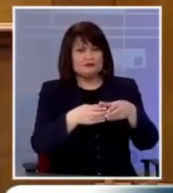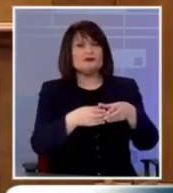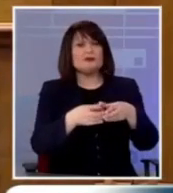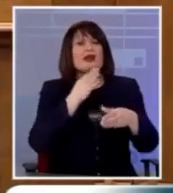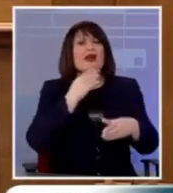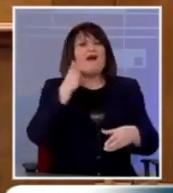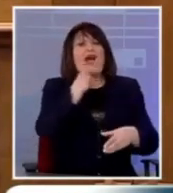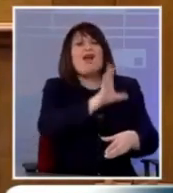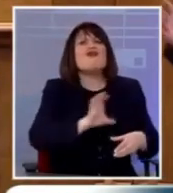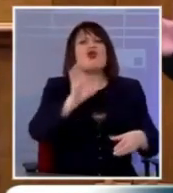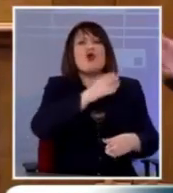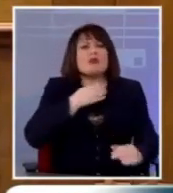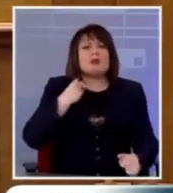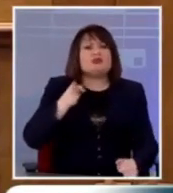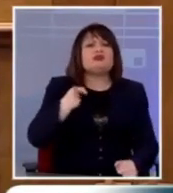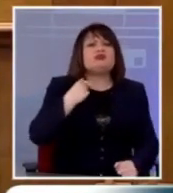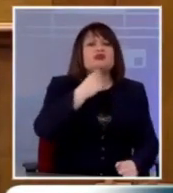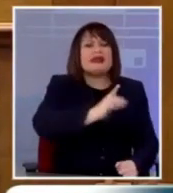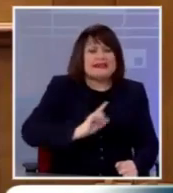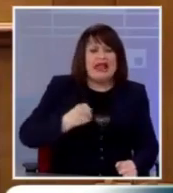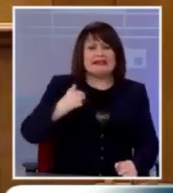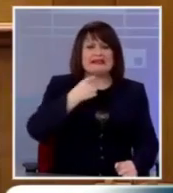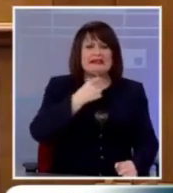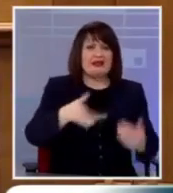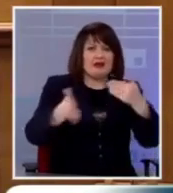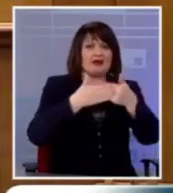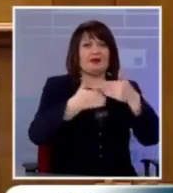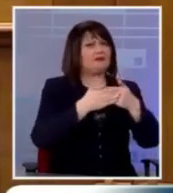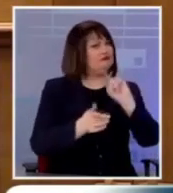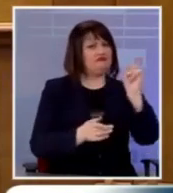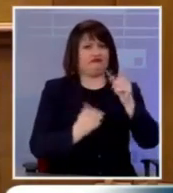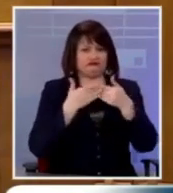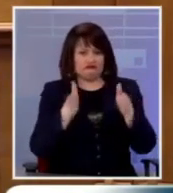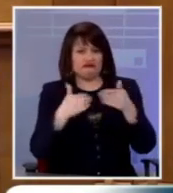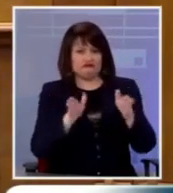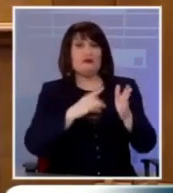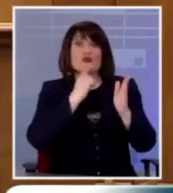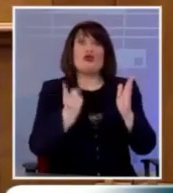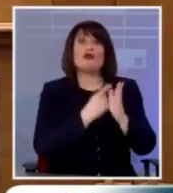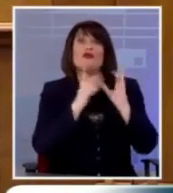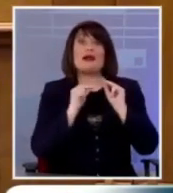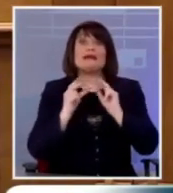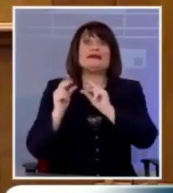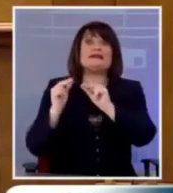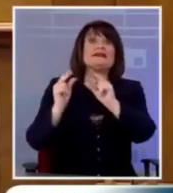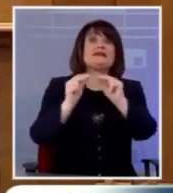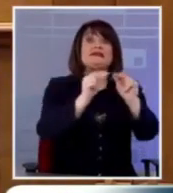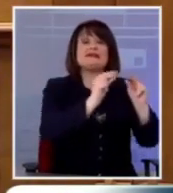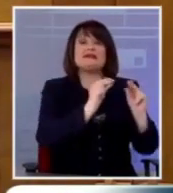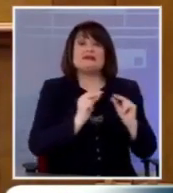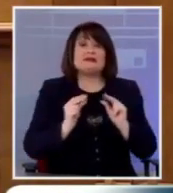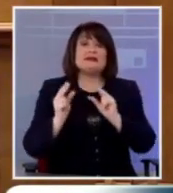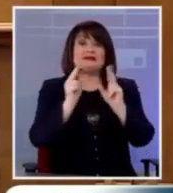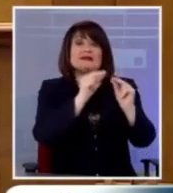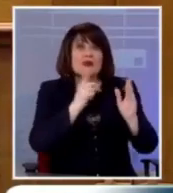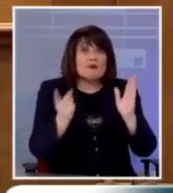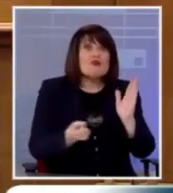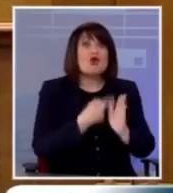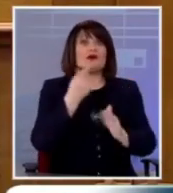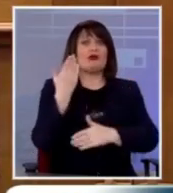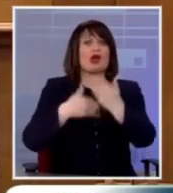στην Ευρώπη, εκεί που θεωρητικά θα βρίσκαν κλειστές πόρτες, να συζητάνε για πρώτη φορά πράγματα τα οποία ήταν ανήκουστα για